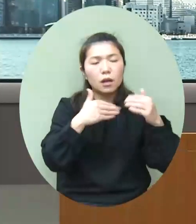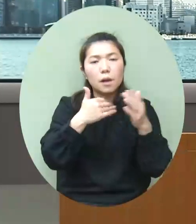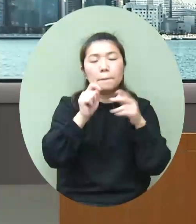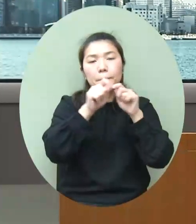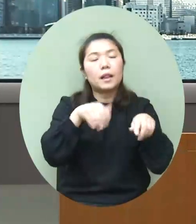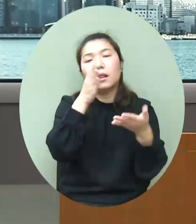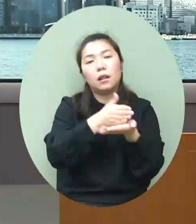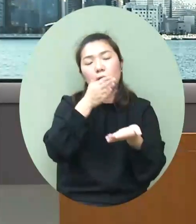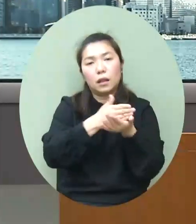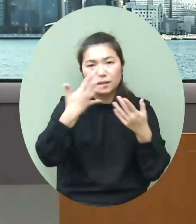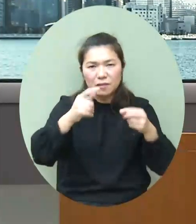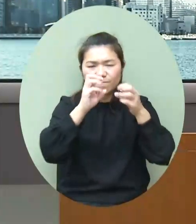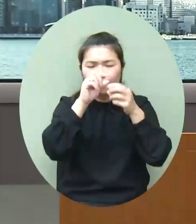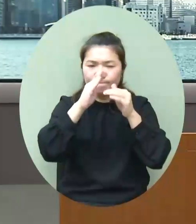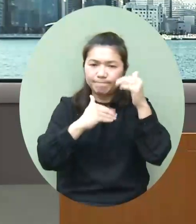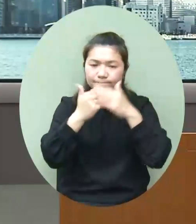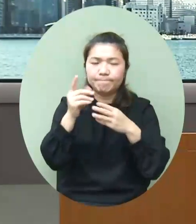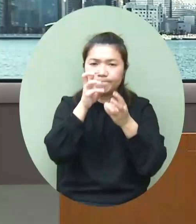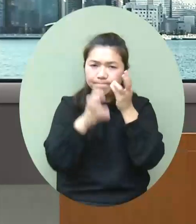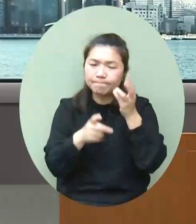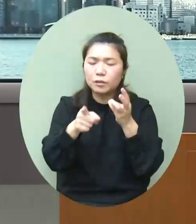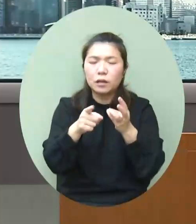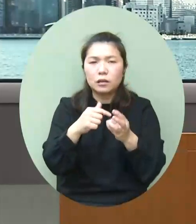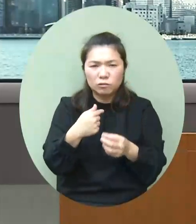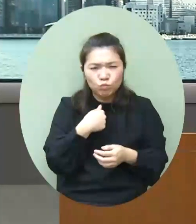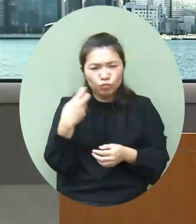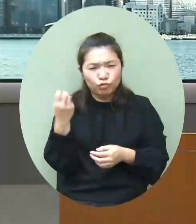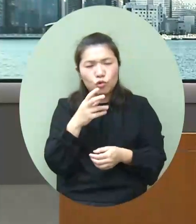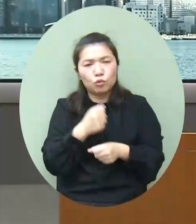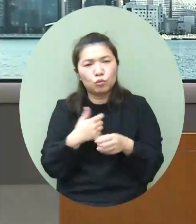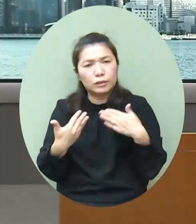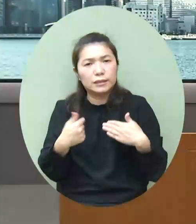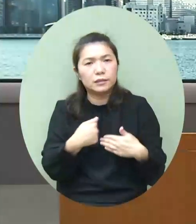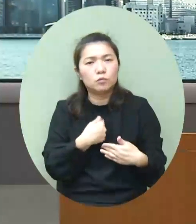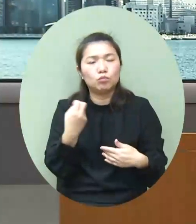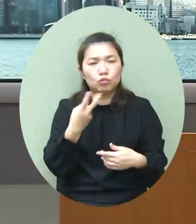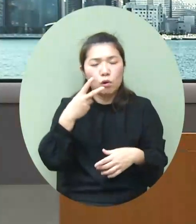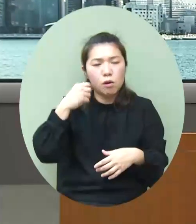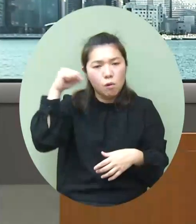这应该不是技术问题，而是当中涉及的技术细节